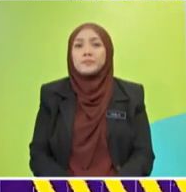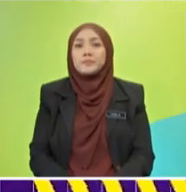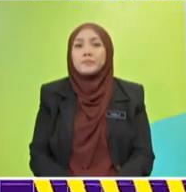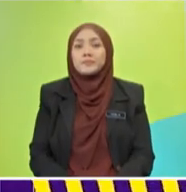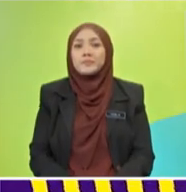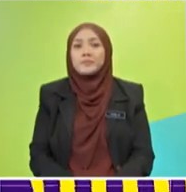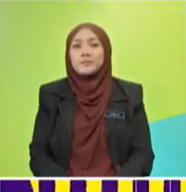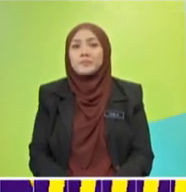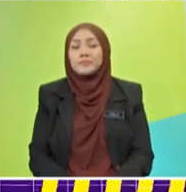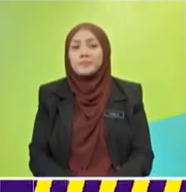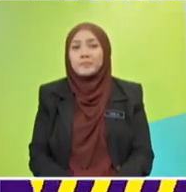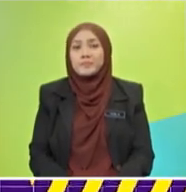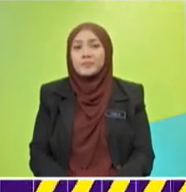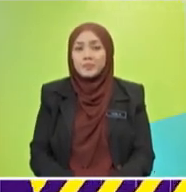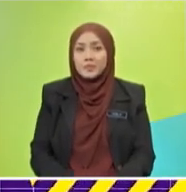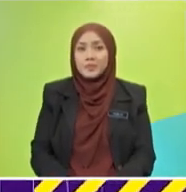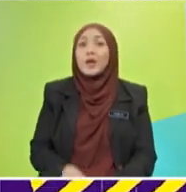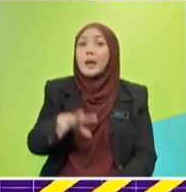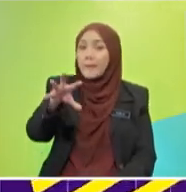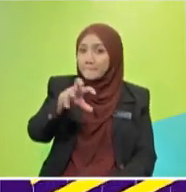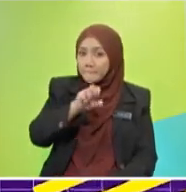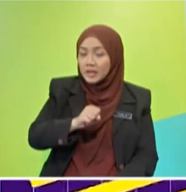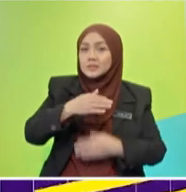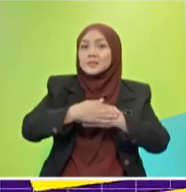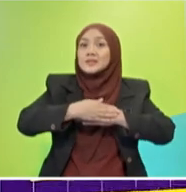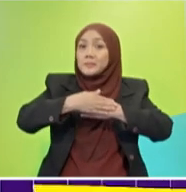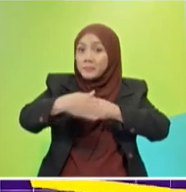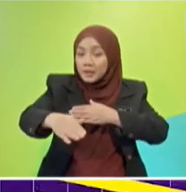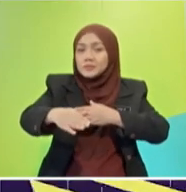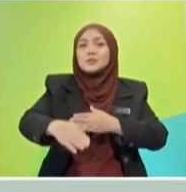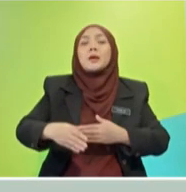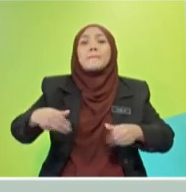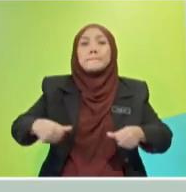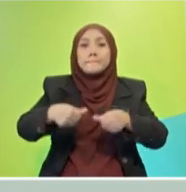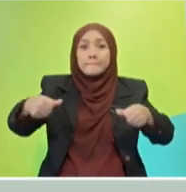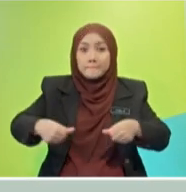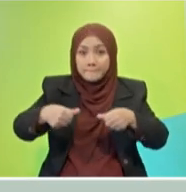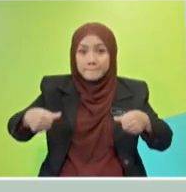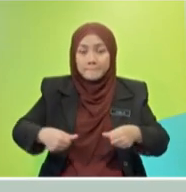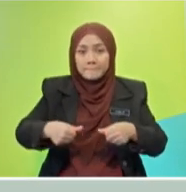ya betul betul jawabannya so jadi